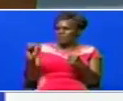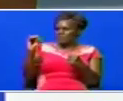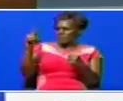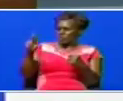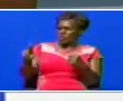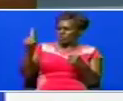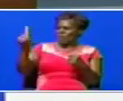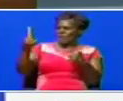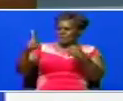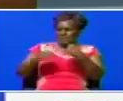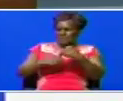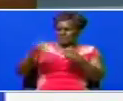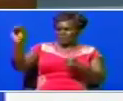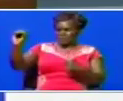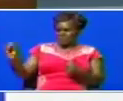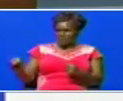0.16%.